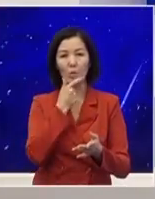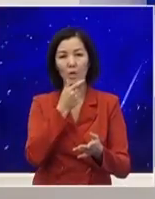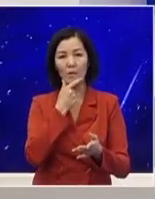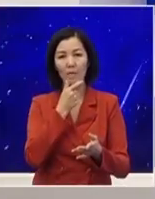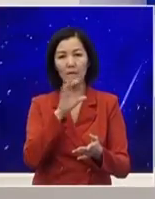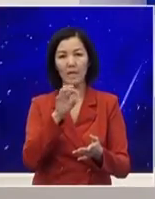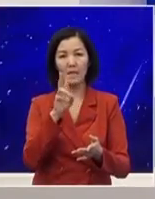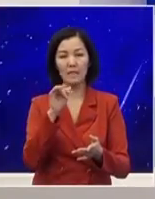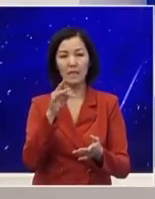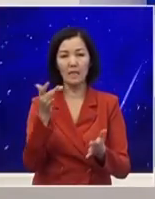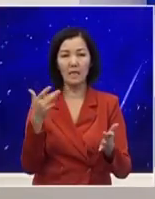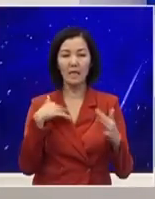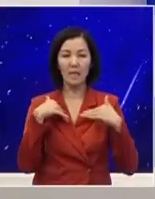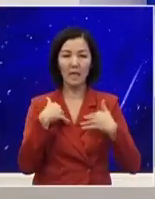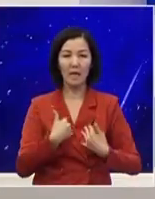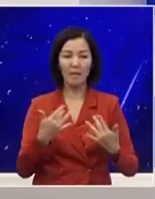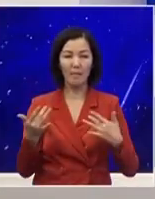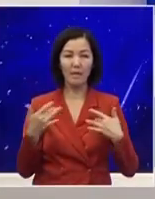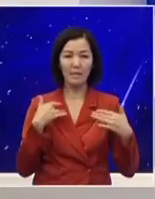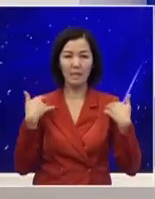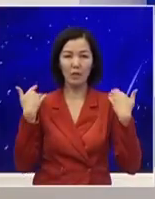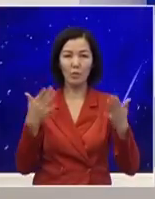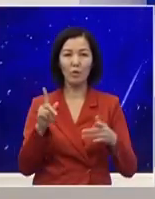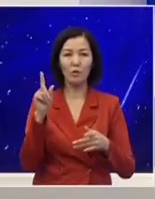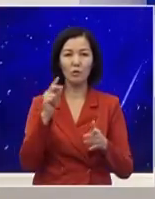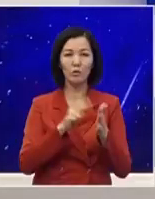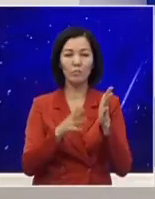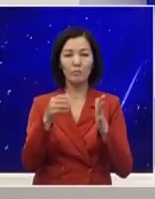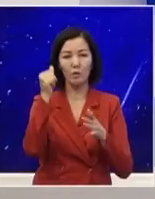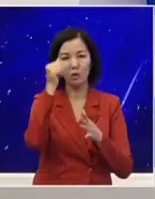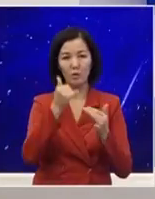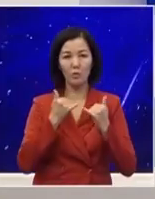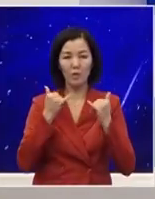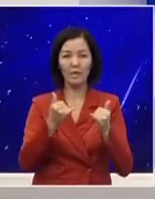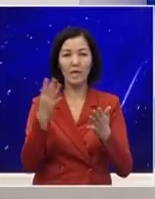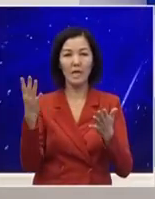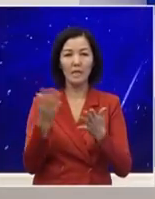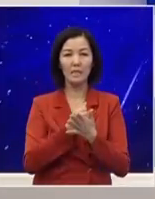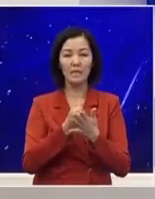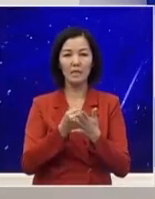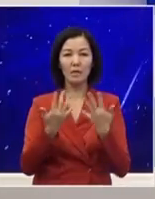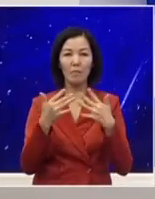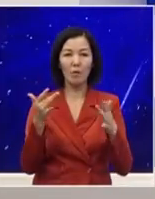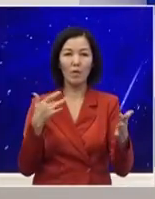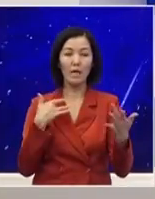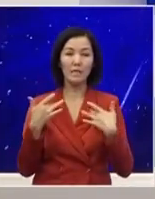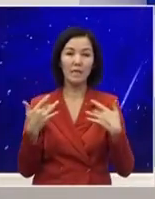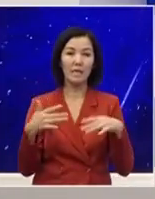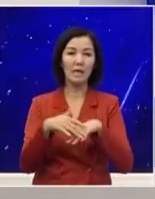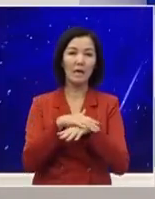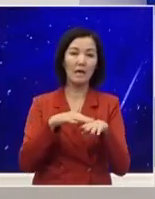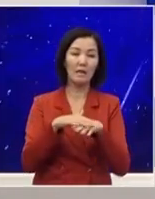драмасын тарту етті. Ұлы Абайдың 175 жылдығына орайластырылған қойылым сәтті шығып, ауыл актерлері халық ықыласына